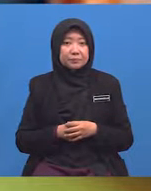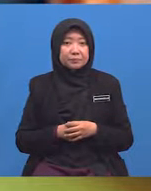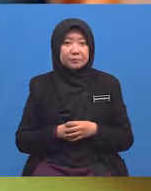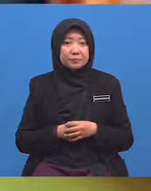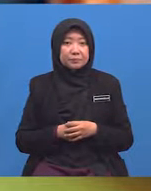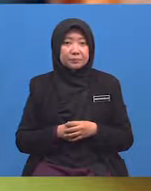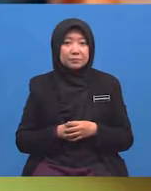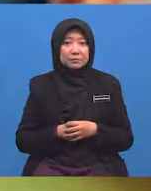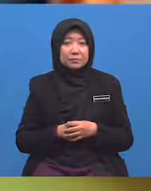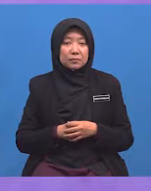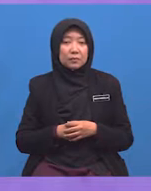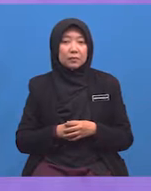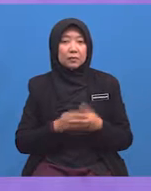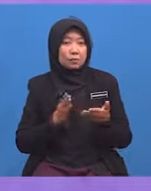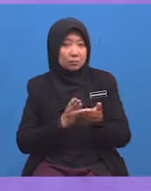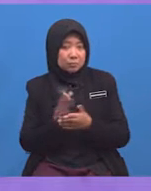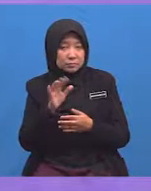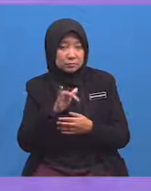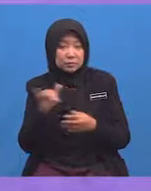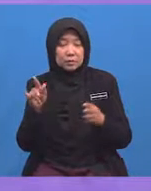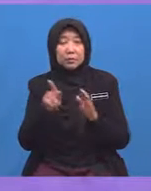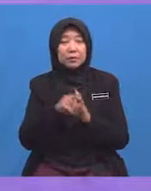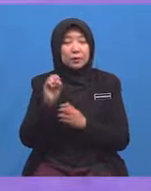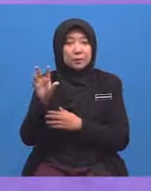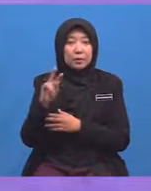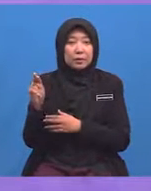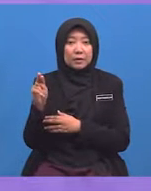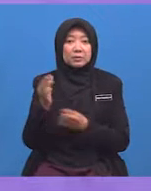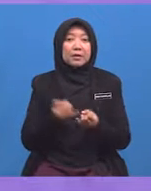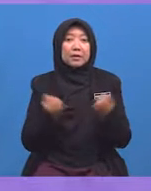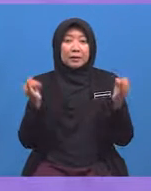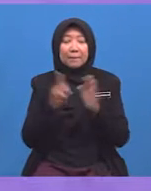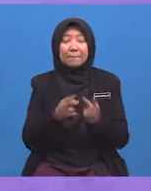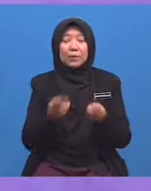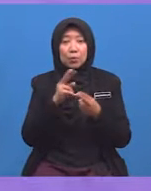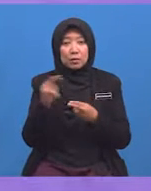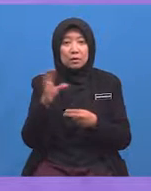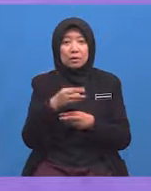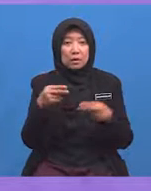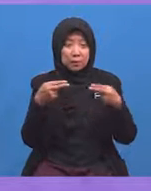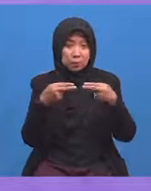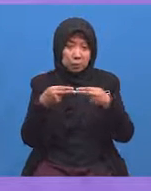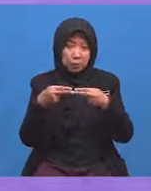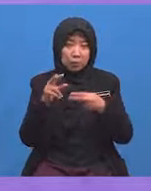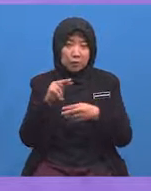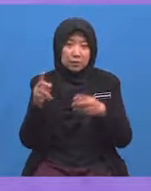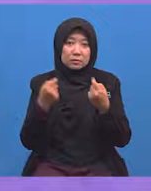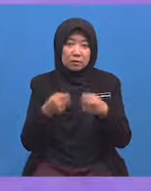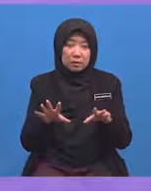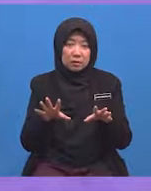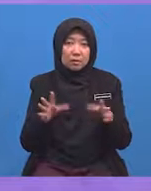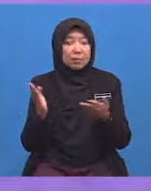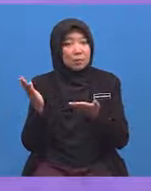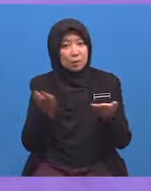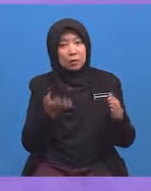Seterusnya, murid-murid, perkembangan jaringan pengangkutan dan perhubungan telah